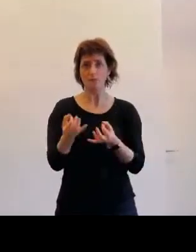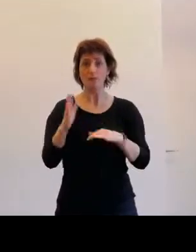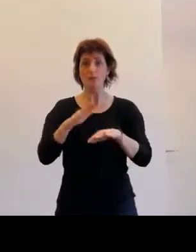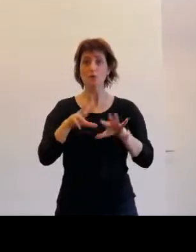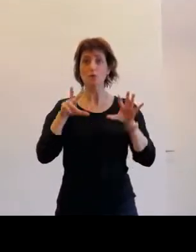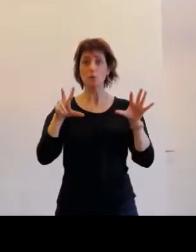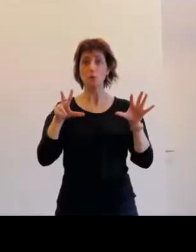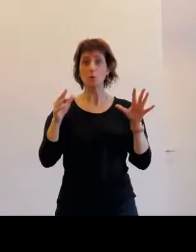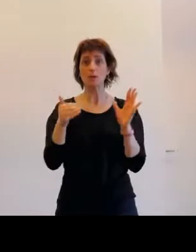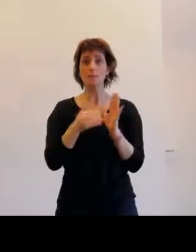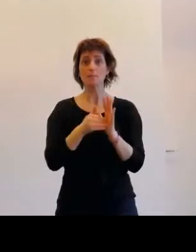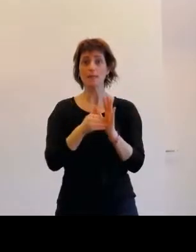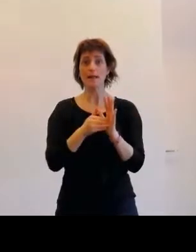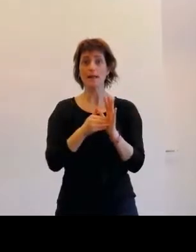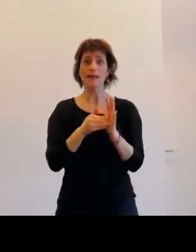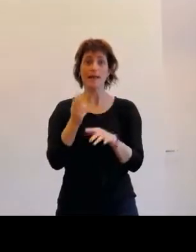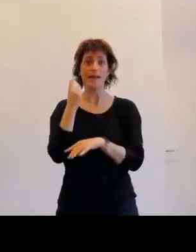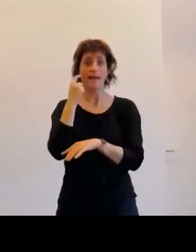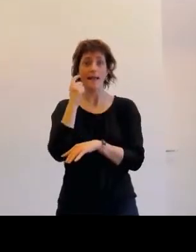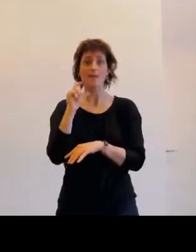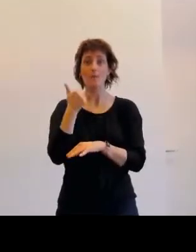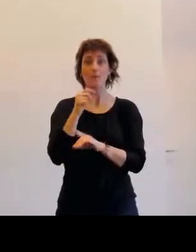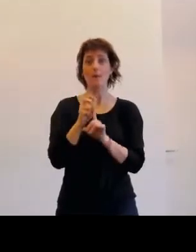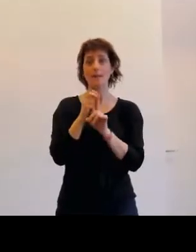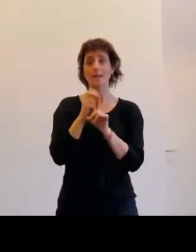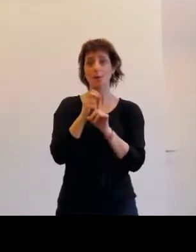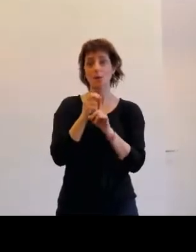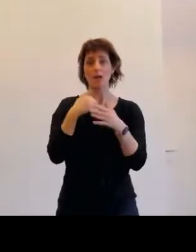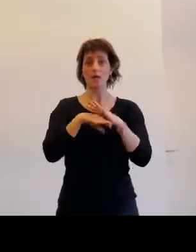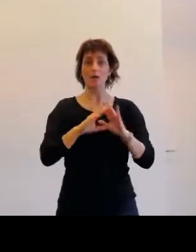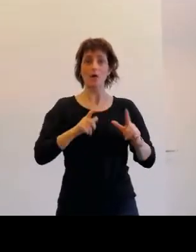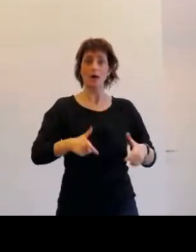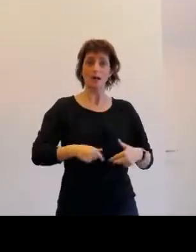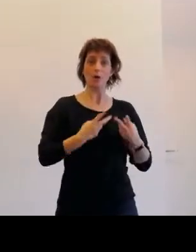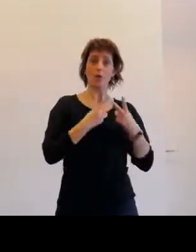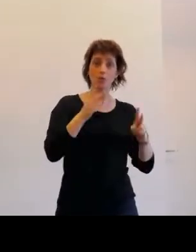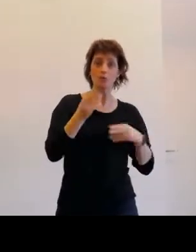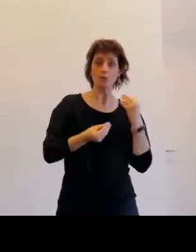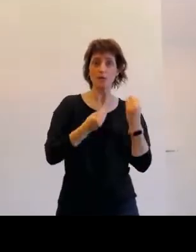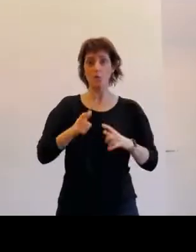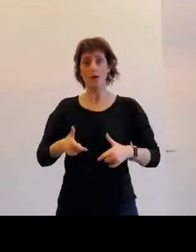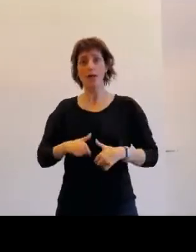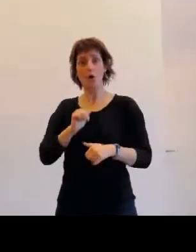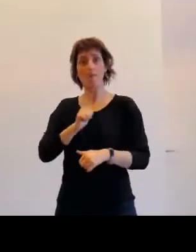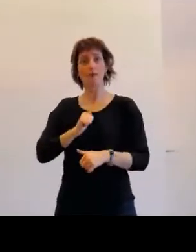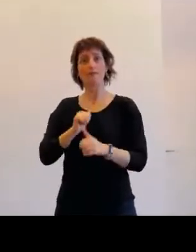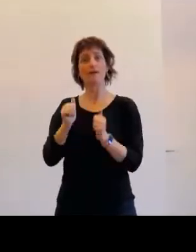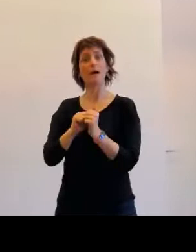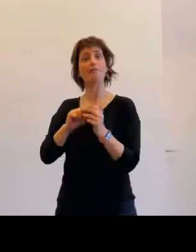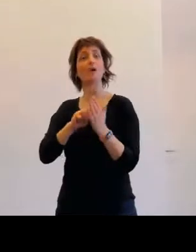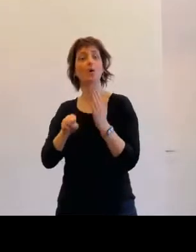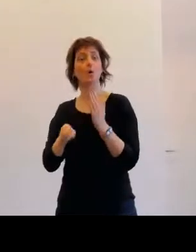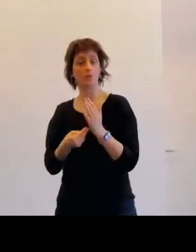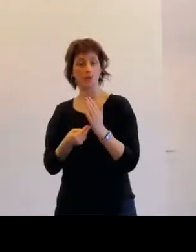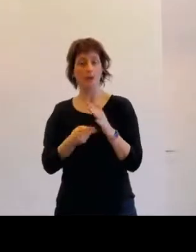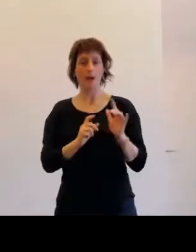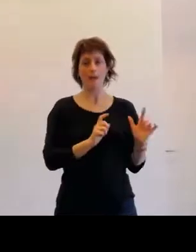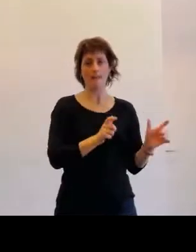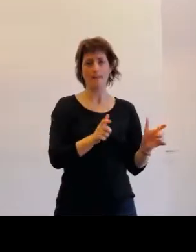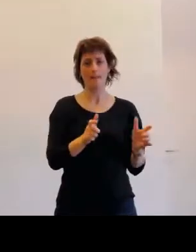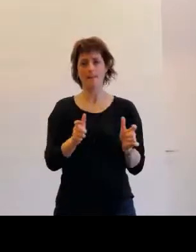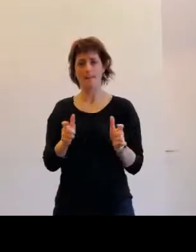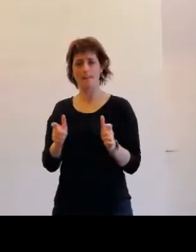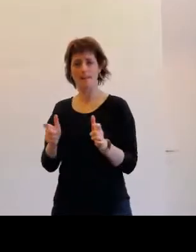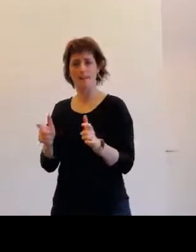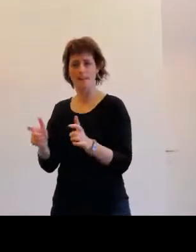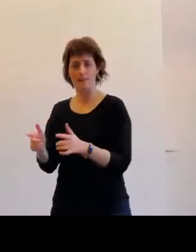premier degré de notre ville, qu'ils soient scolarisés dans les écoles publiques ou privées sous contrat. C'est une opération à grande ampleur que nous